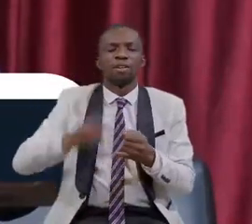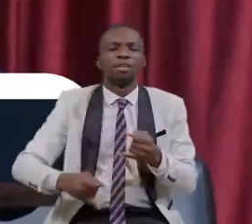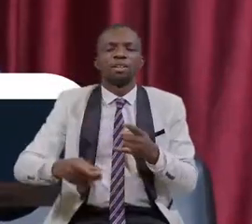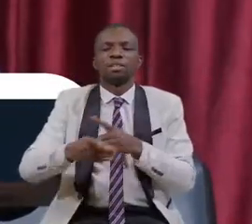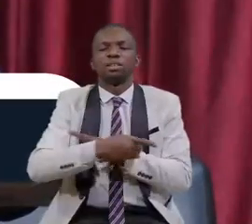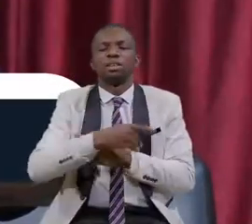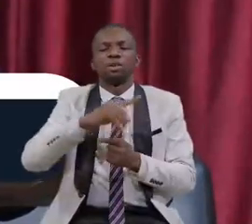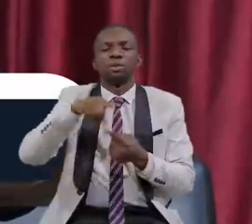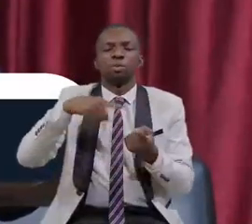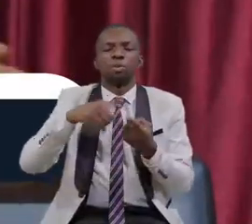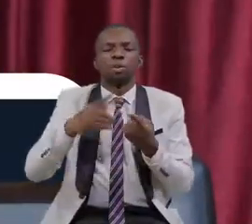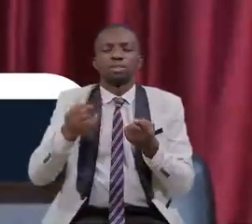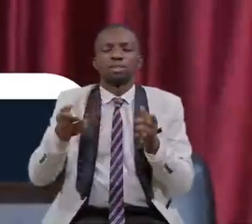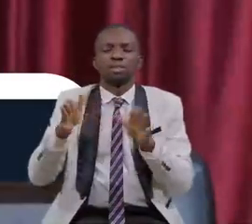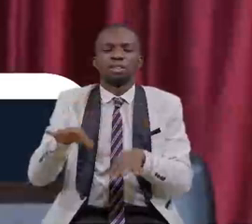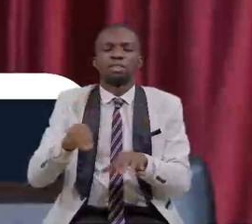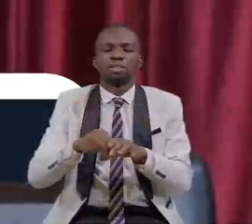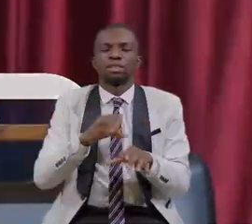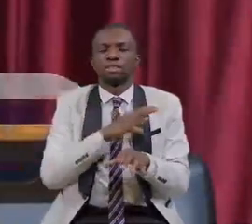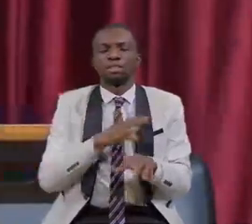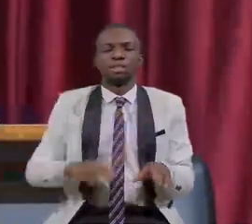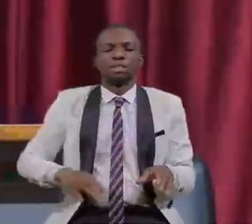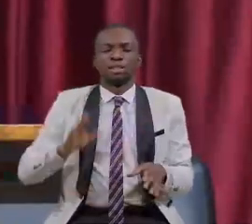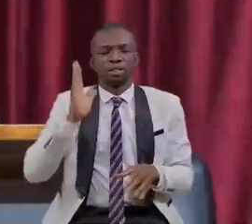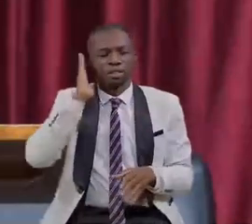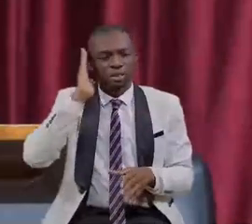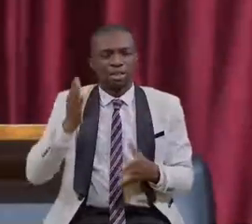lorsque les morts en Christ ressusciteront,